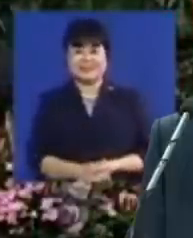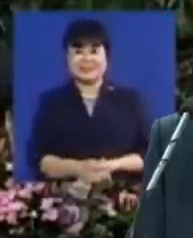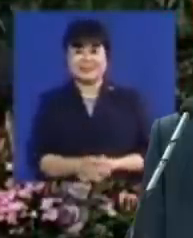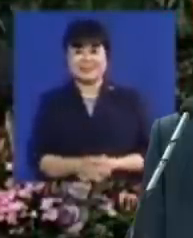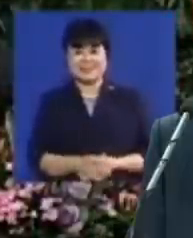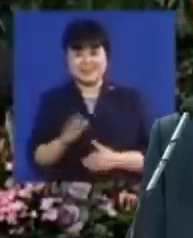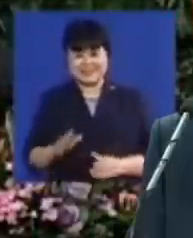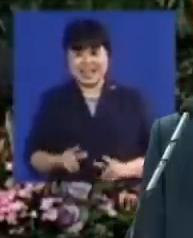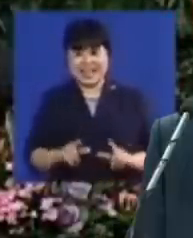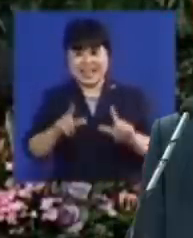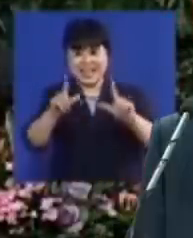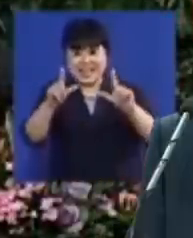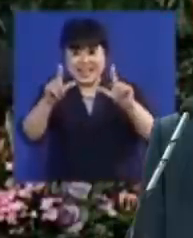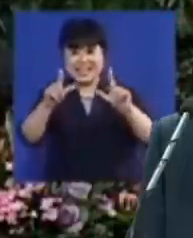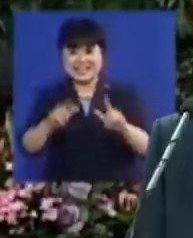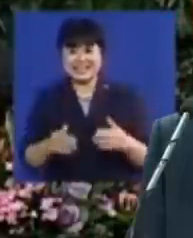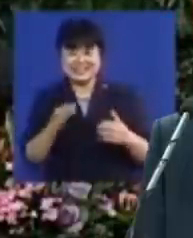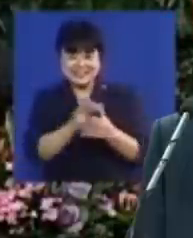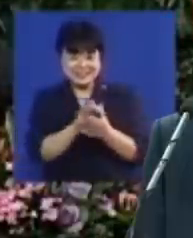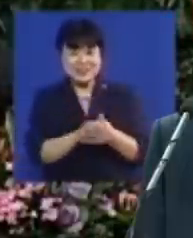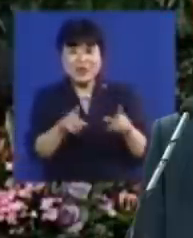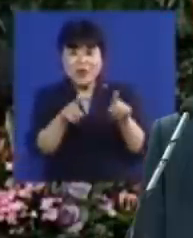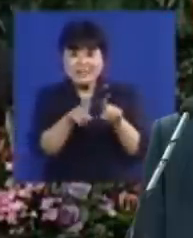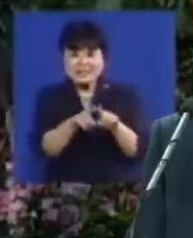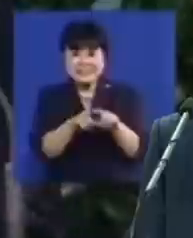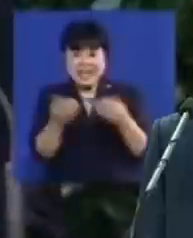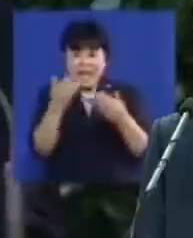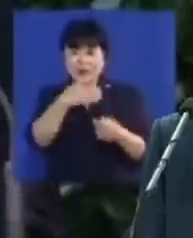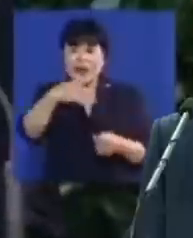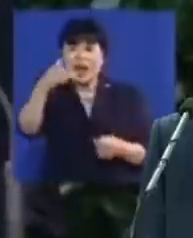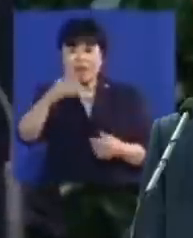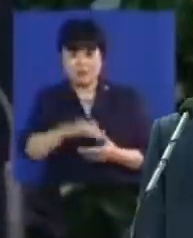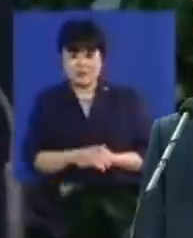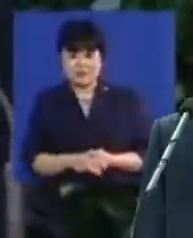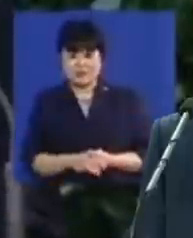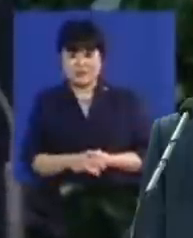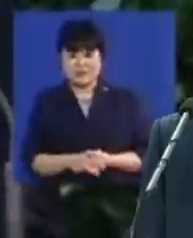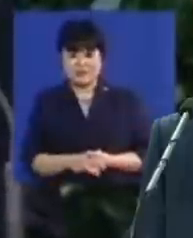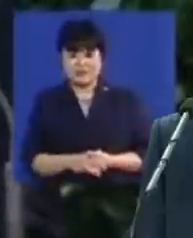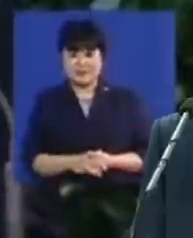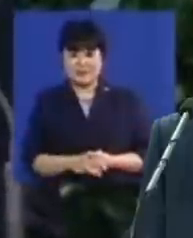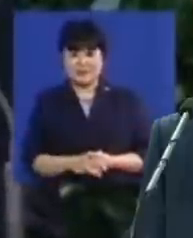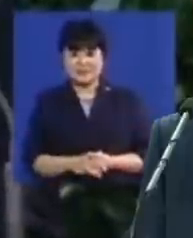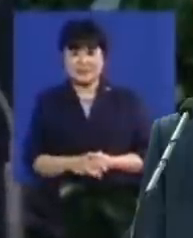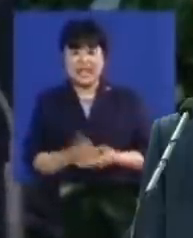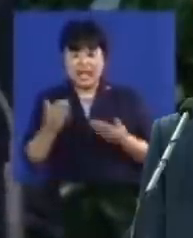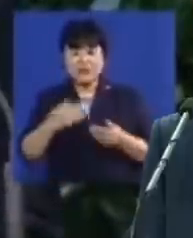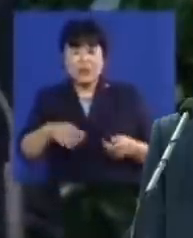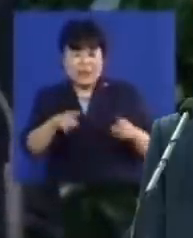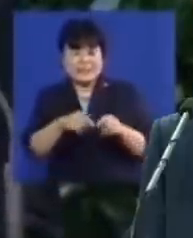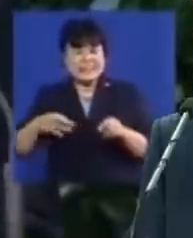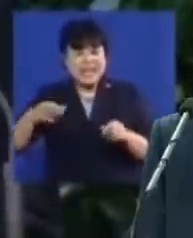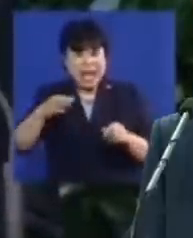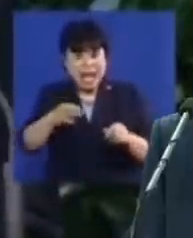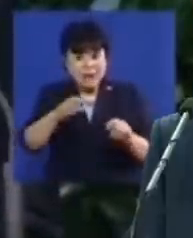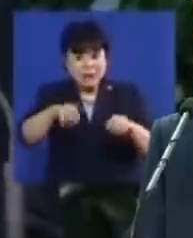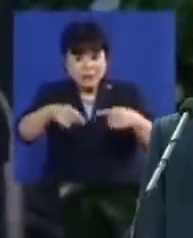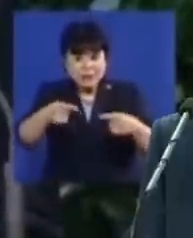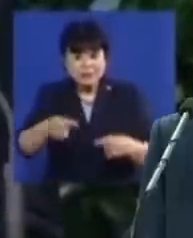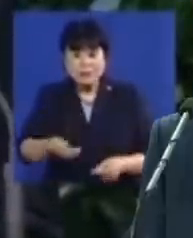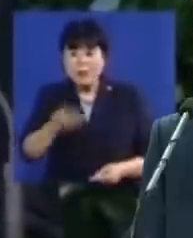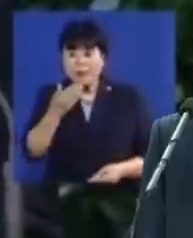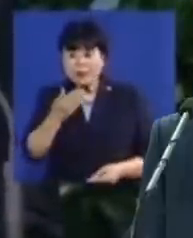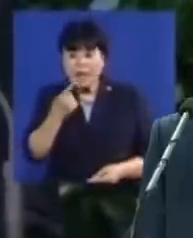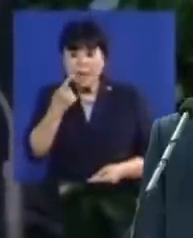그래서 어느 날 친구와 함께 학교 가려고 수진아 학교 가자 지금 밥